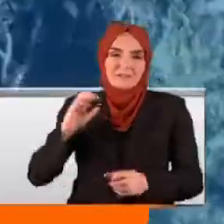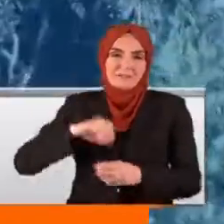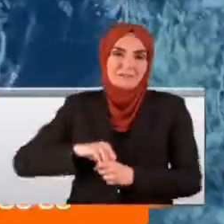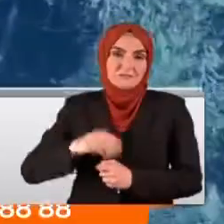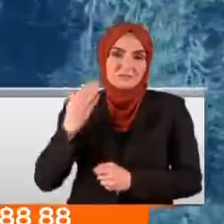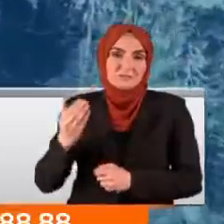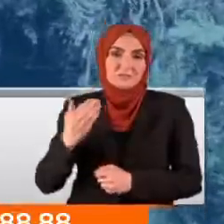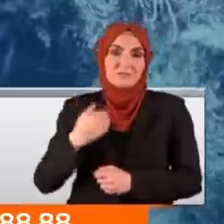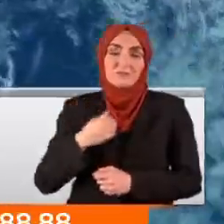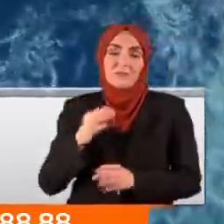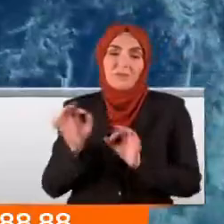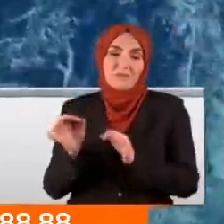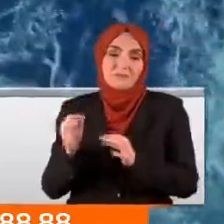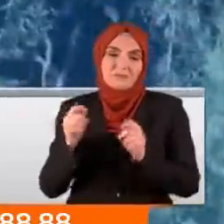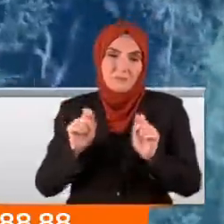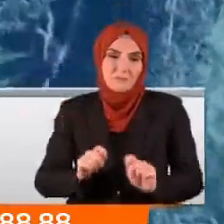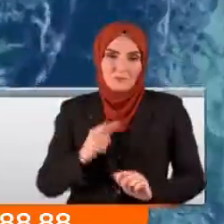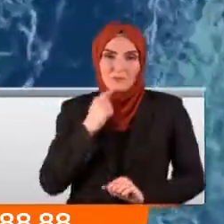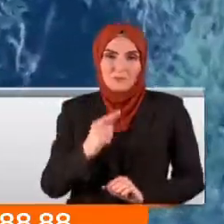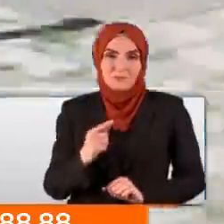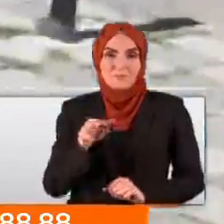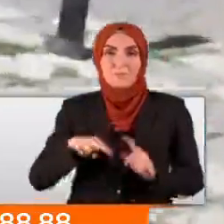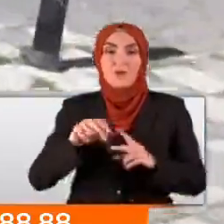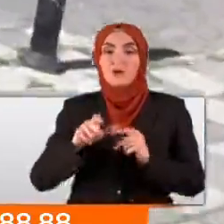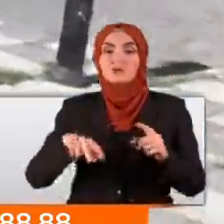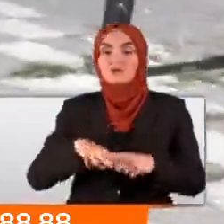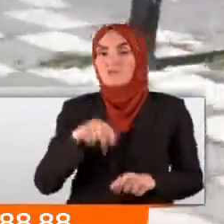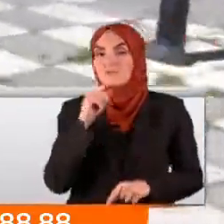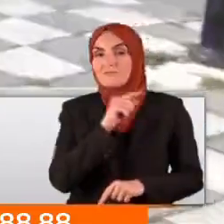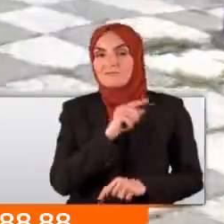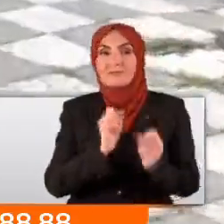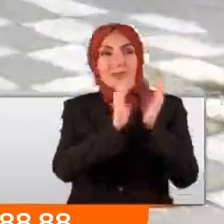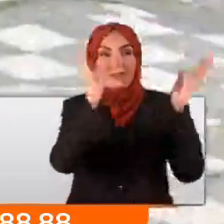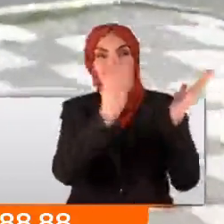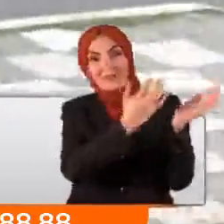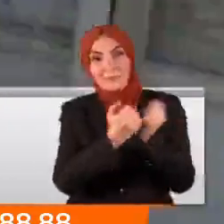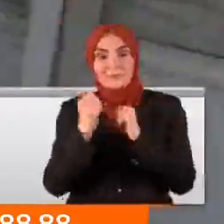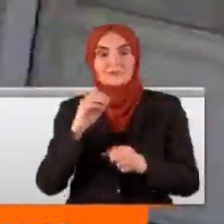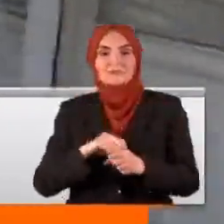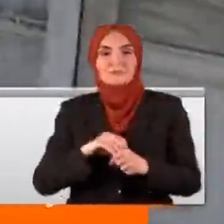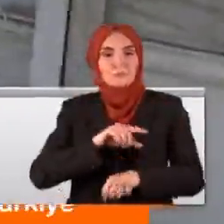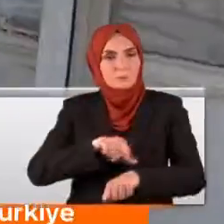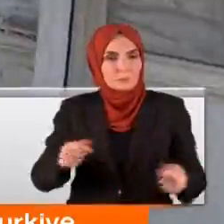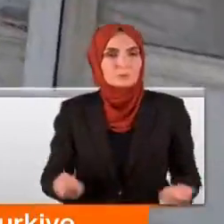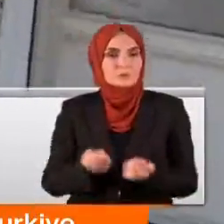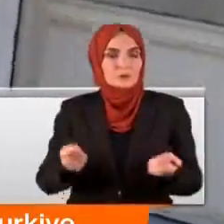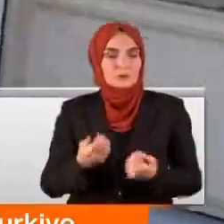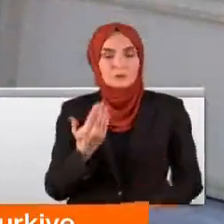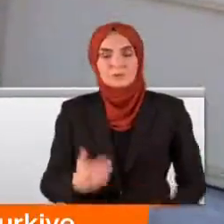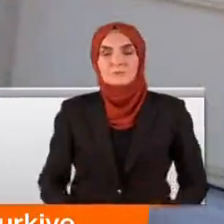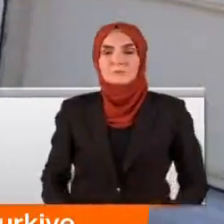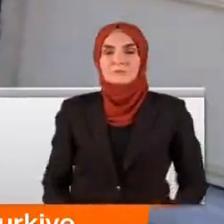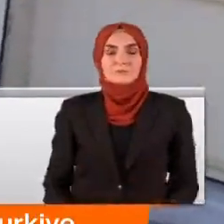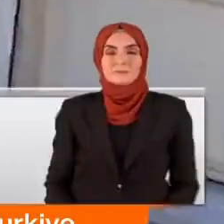veriyoruz. Papağanın adı Paşa'ydı. Salih Sevinç Paşa'nın ağaçtan inmesi için bir süre çabaladı. Paşa,